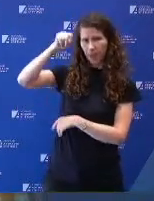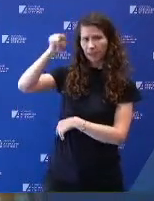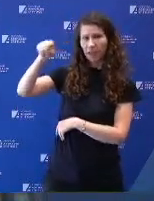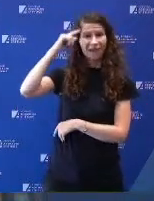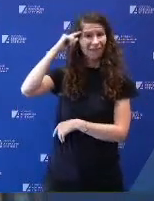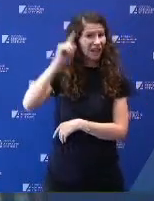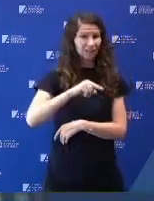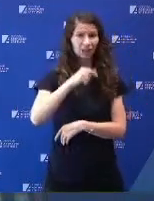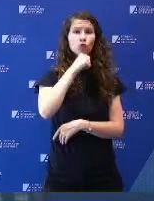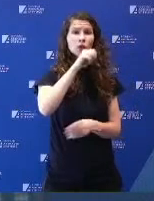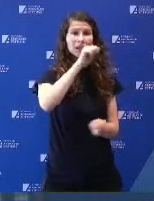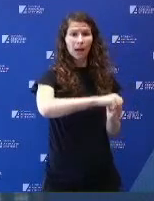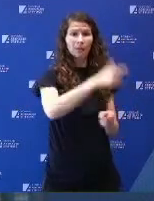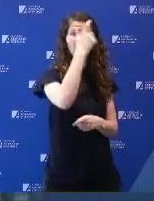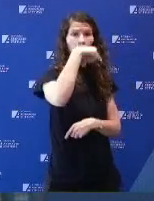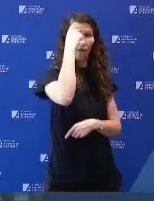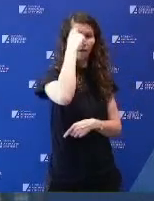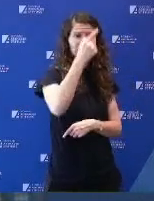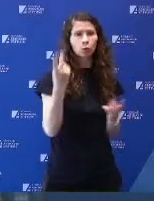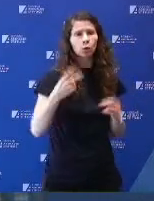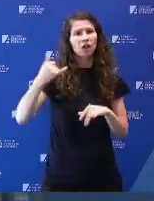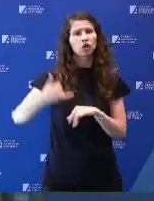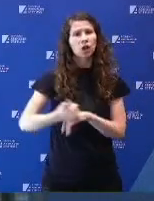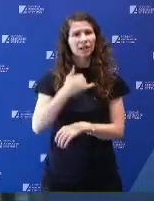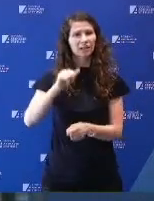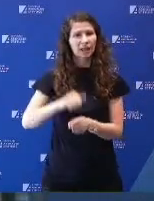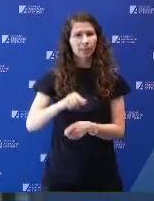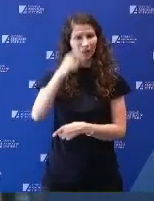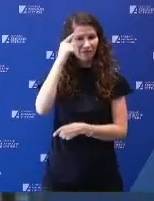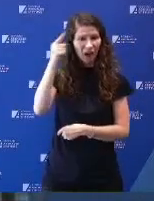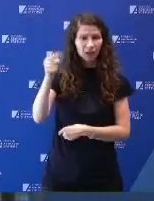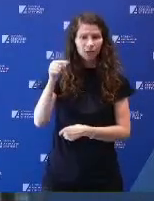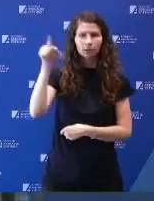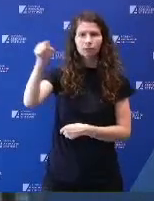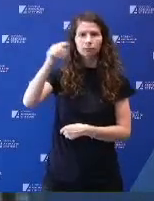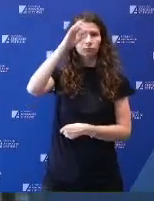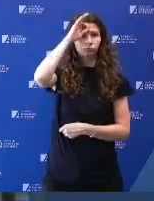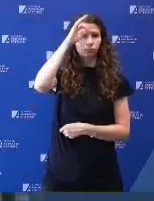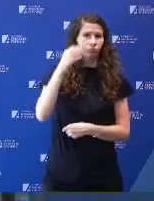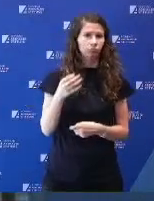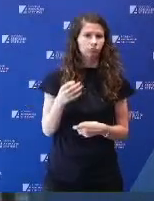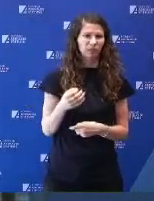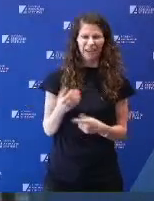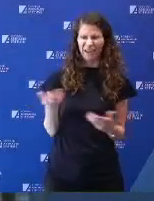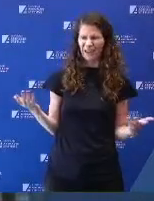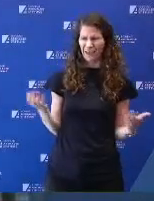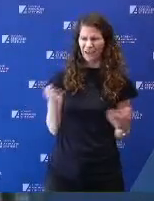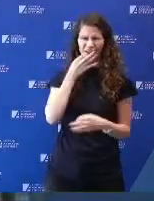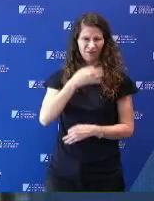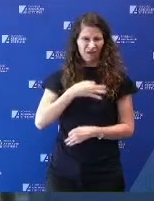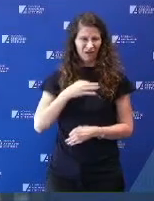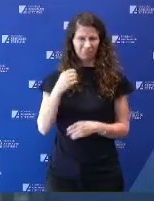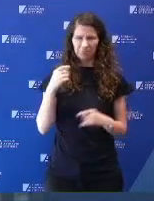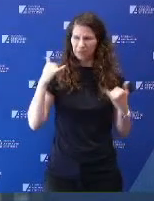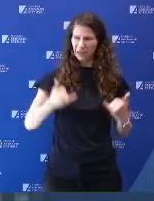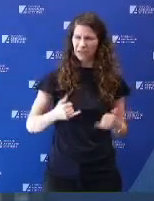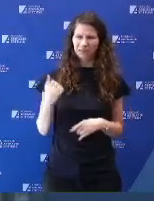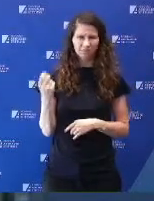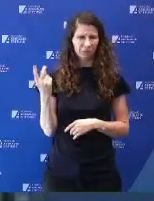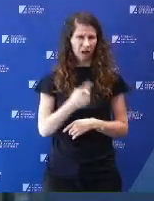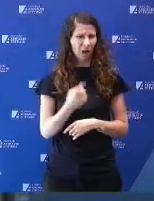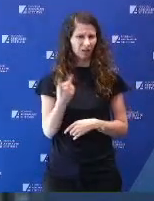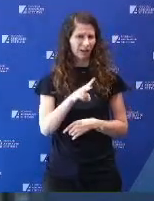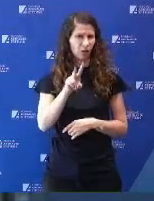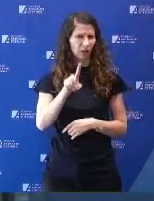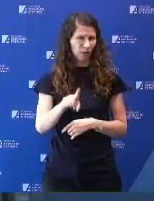in Berlin über mich weiß oder das Standesamt. Und da fasst man sich immer so an den Kopf und denkt, Moment mal, wir sind doch im Jahr 2021. Und so eine Geschichte hat ja